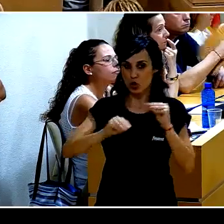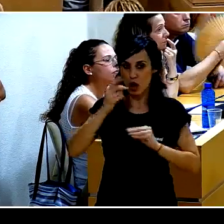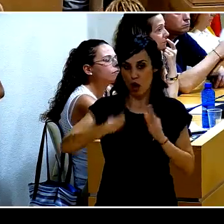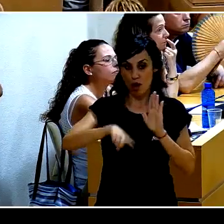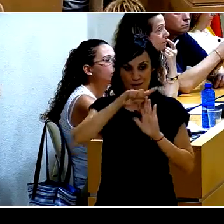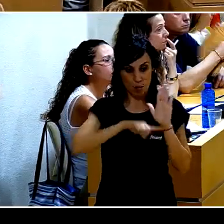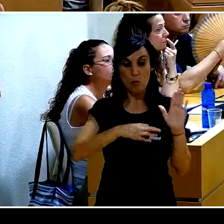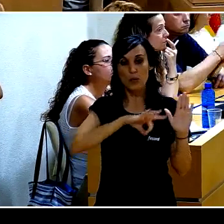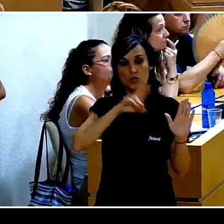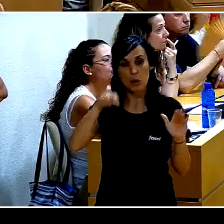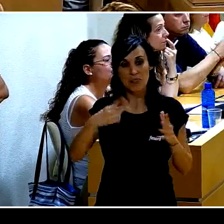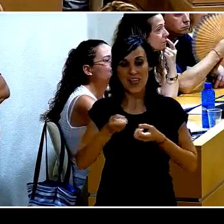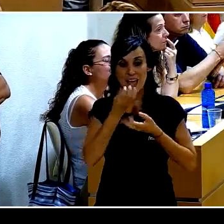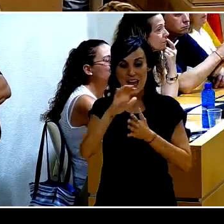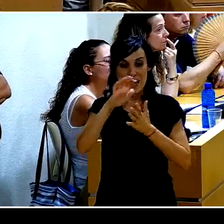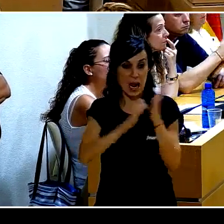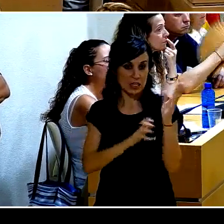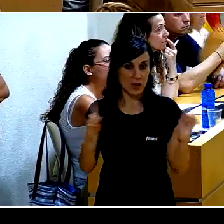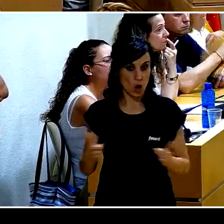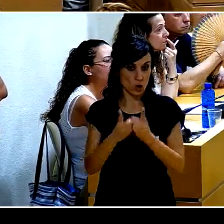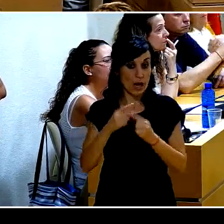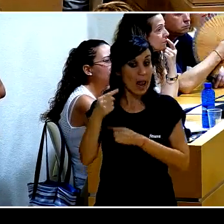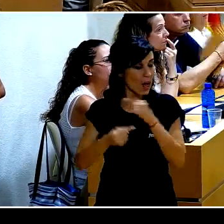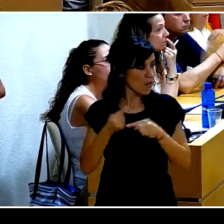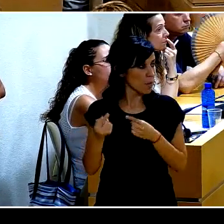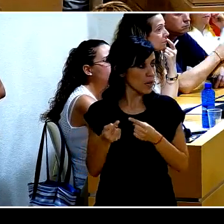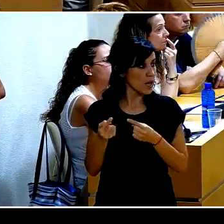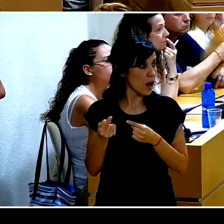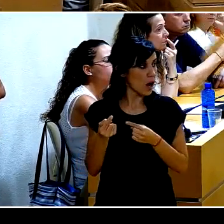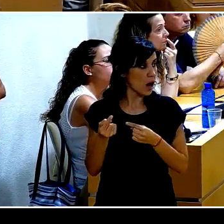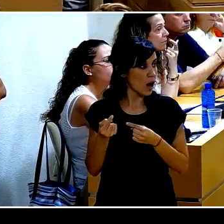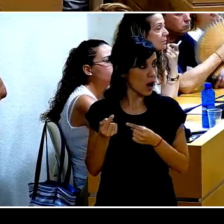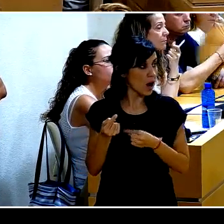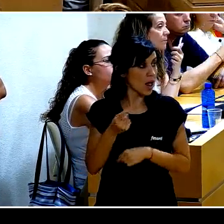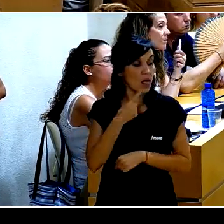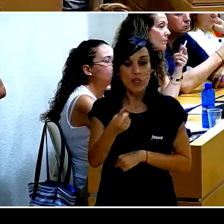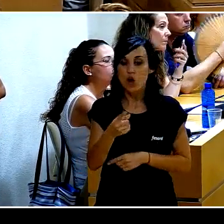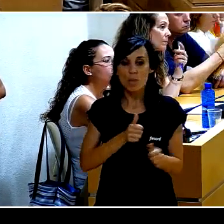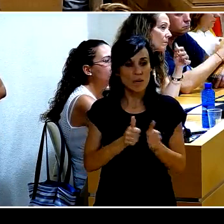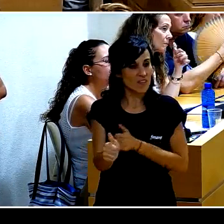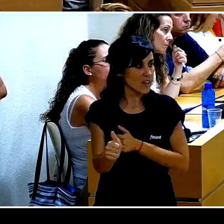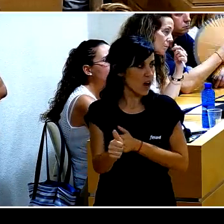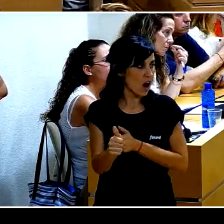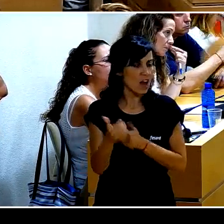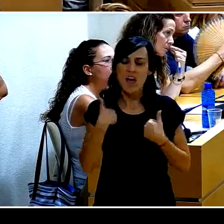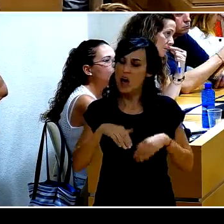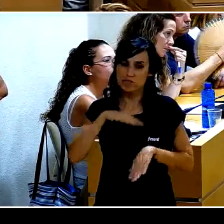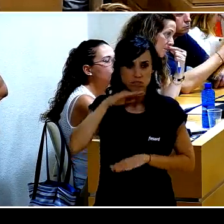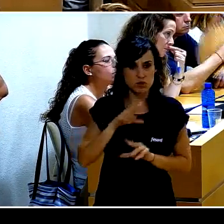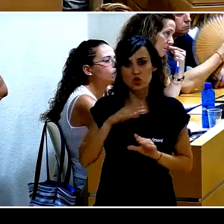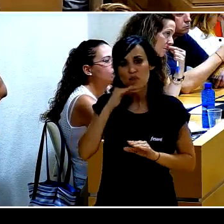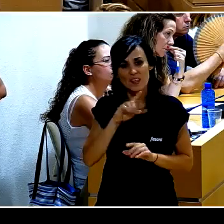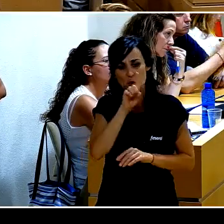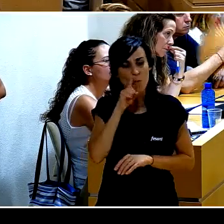de narrativa curta, y ella, la familia, pues dijo que prefería, que ya estaba bien con un